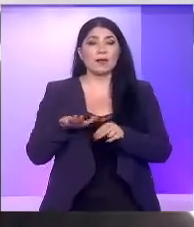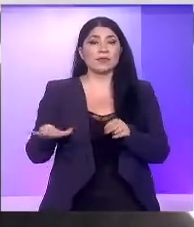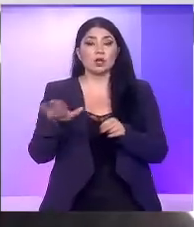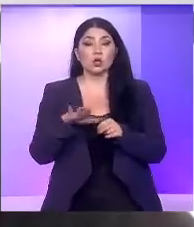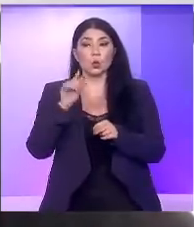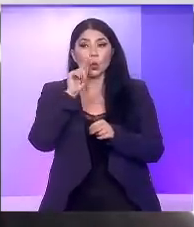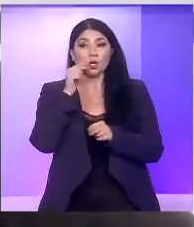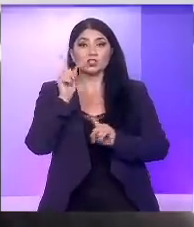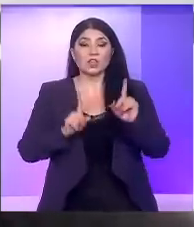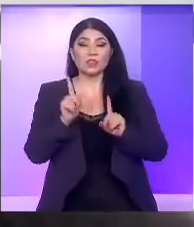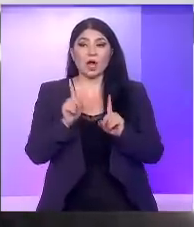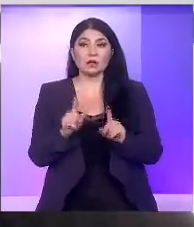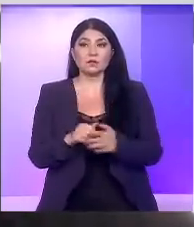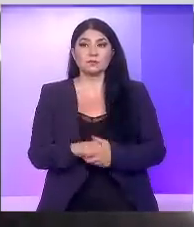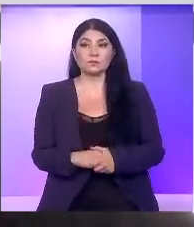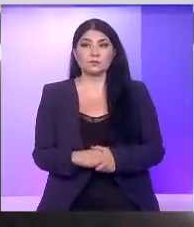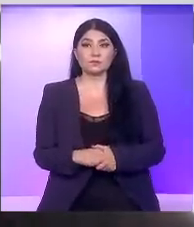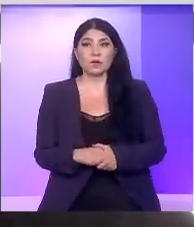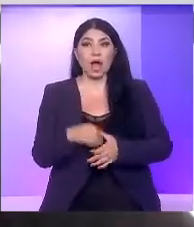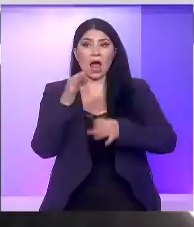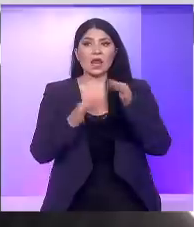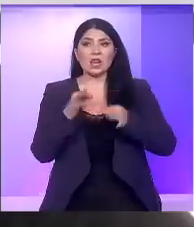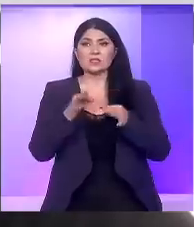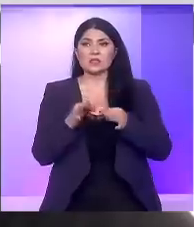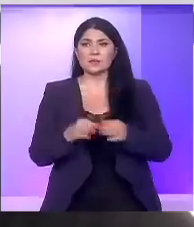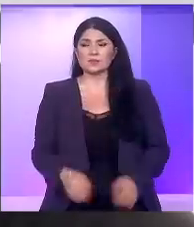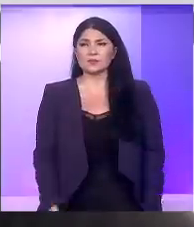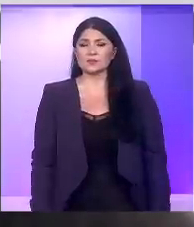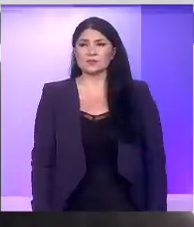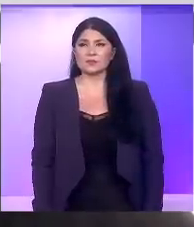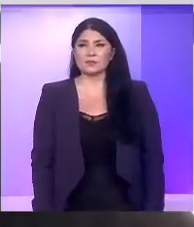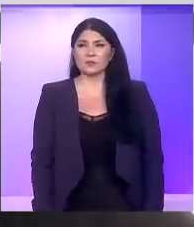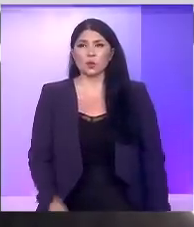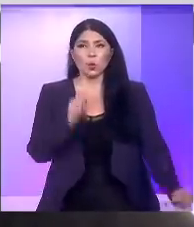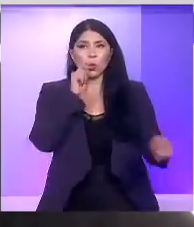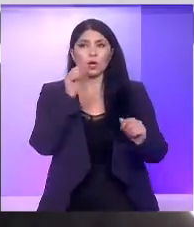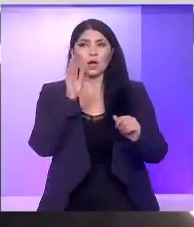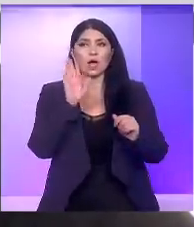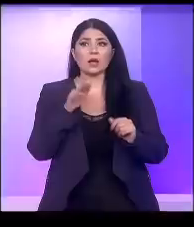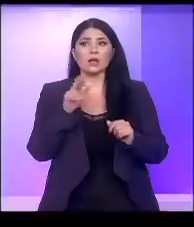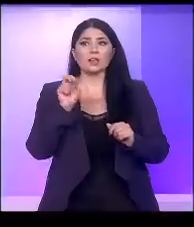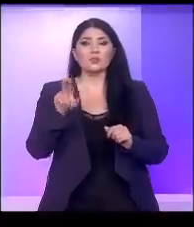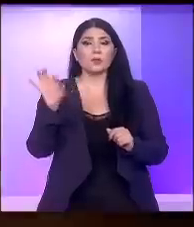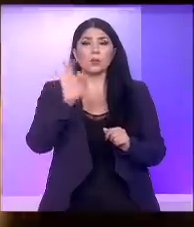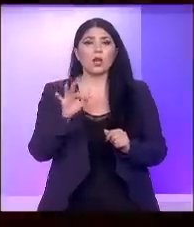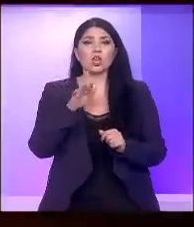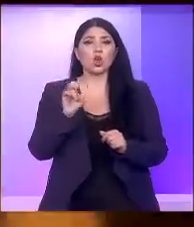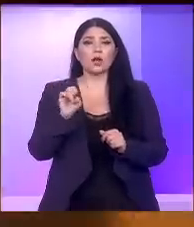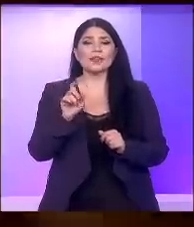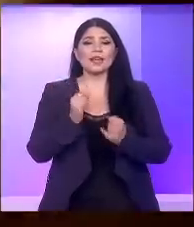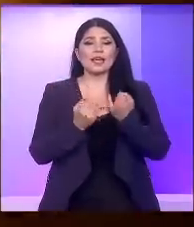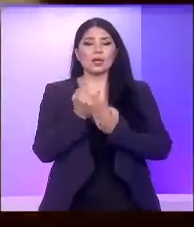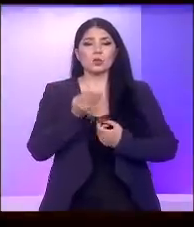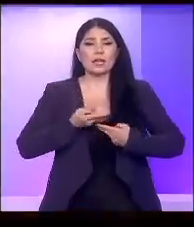teritoriul ucrainean și dacă le luăm la rând, pentru că sunt bune cifre în acest moment, Ucraina are un nivel de 13 milioane de tone de grâu de